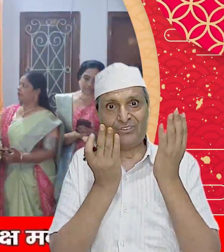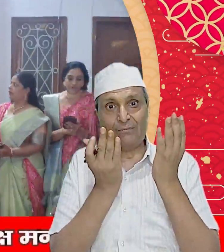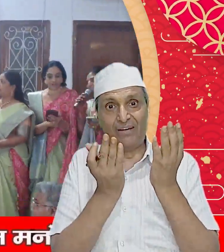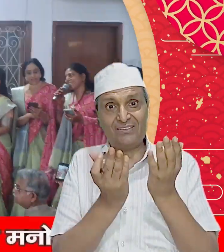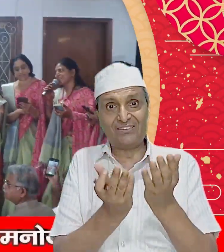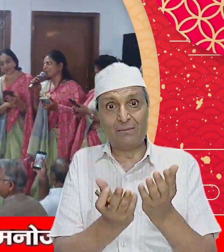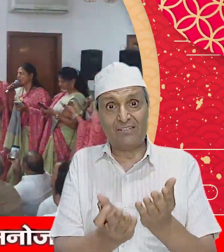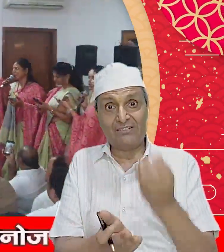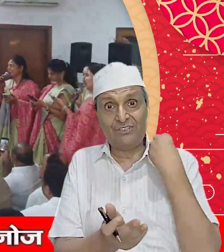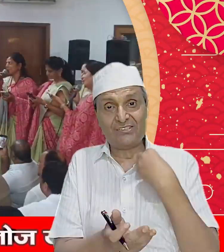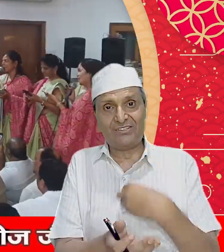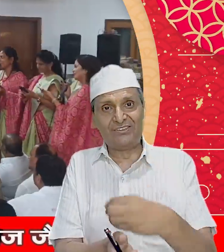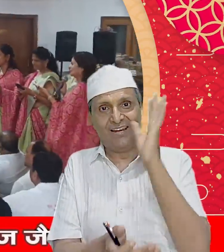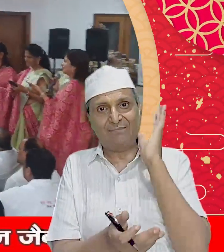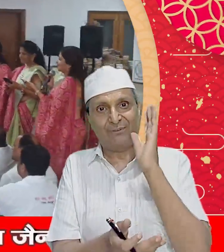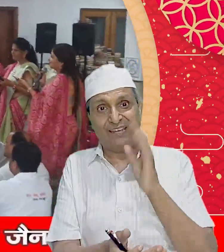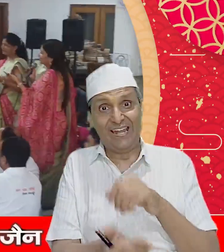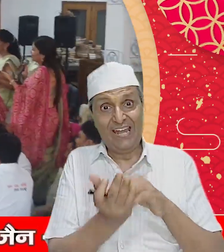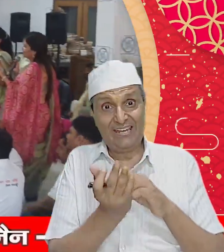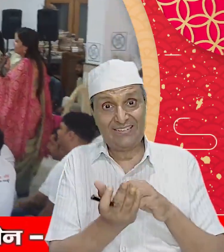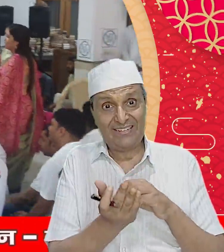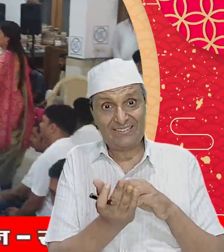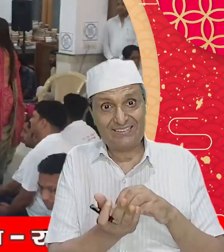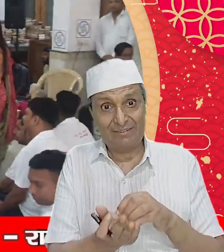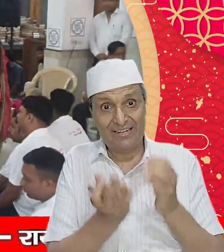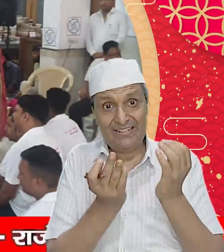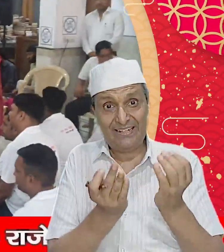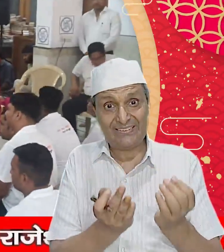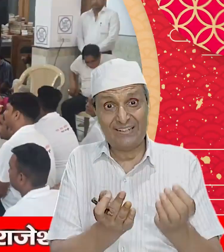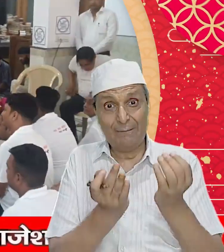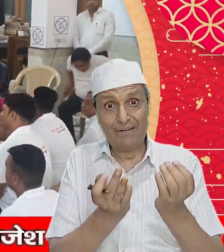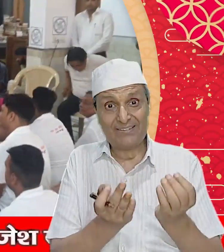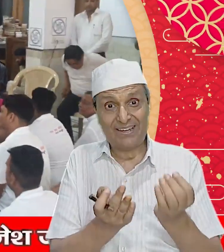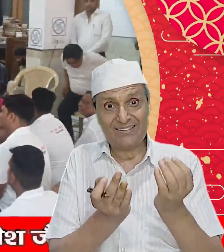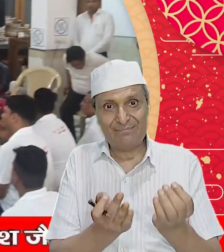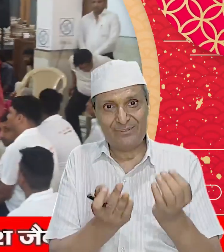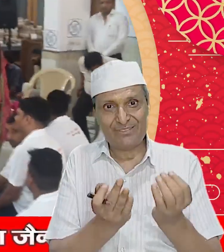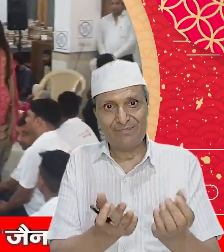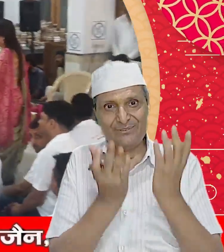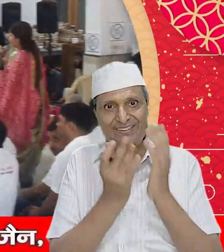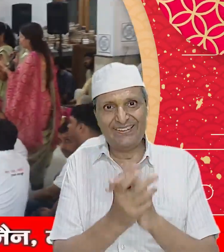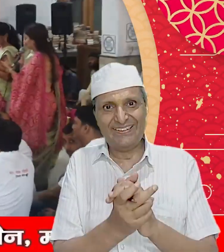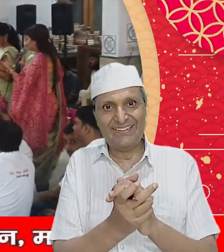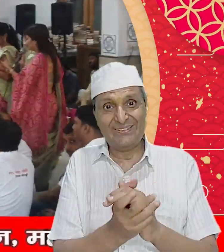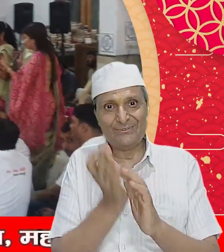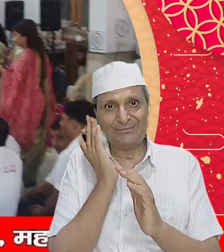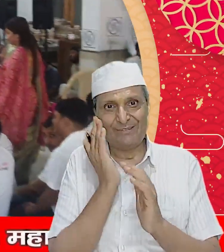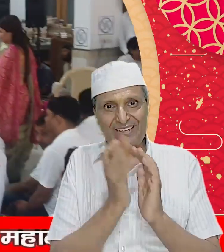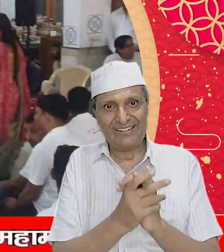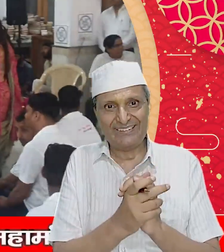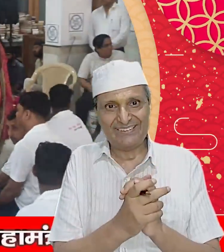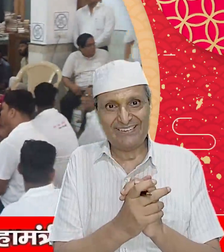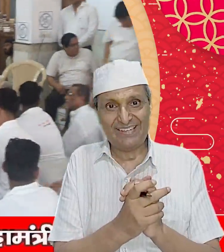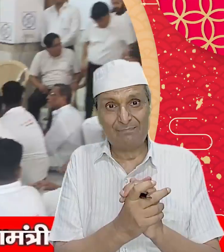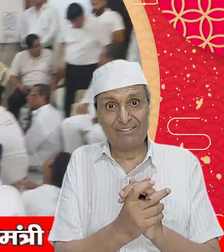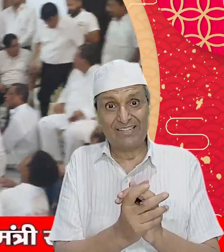बस उसके बाद दर्शन के बाद सीधा सिद्धालय पहुंचते हैं। ऐसे ऐसे जीव इन इस बरसात के मौसम में होते हैं। सूरजमल